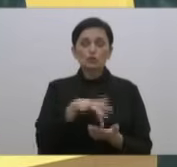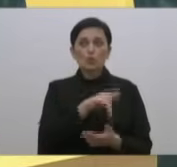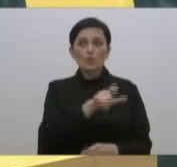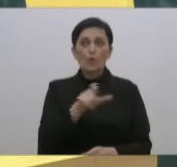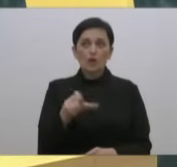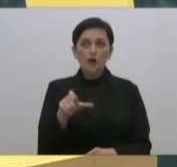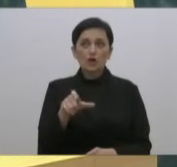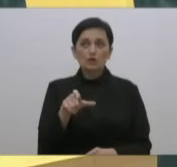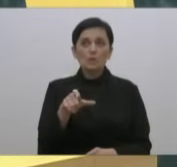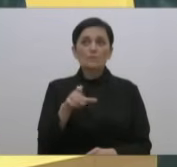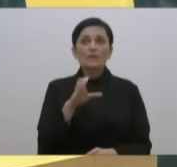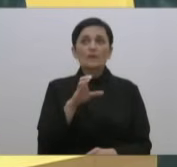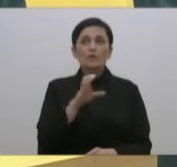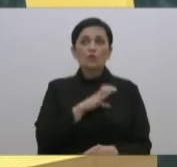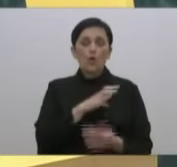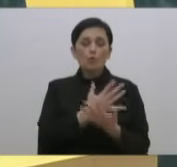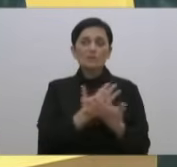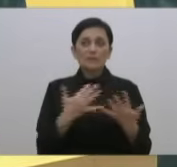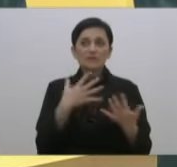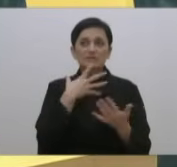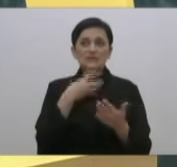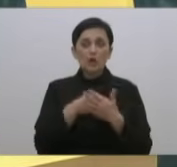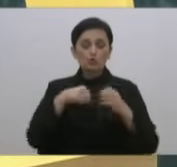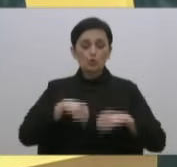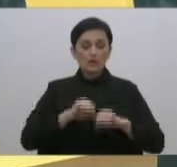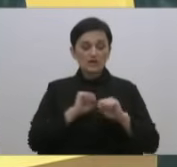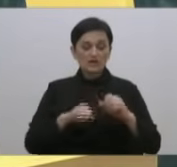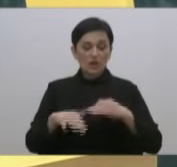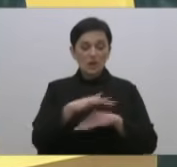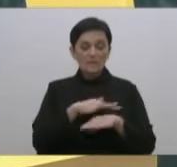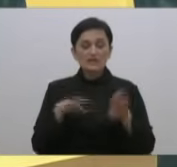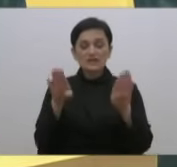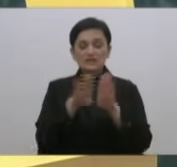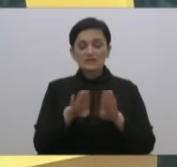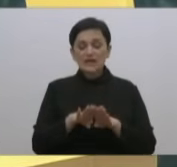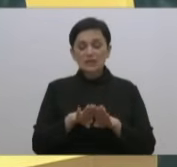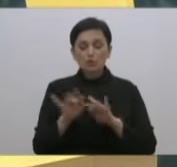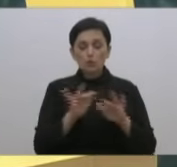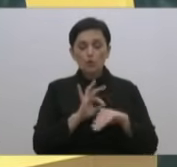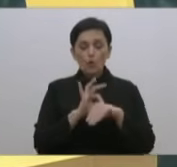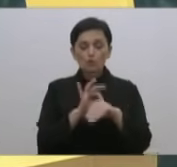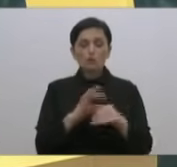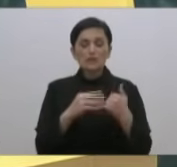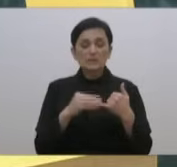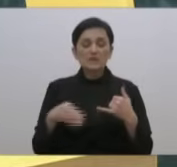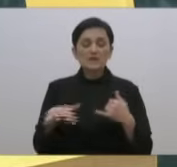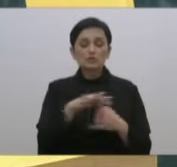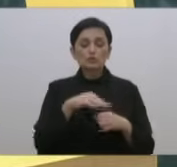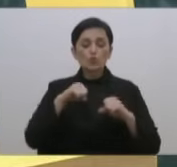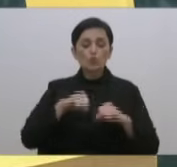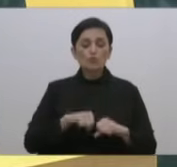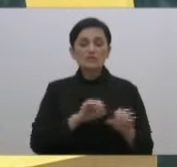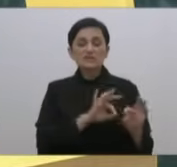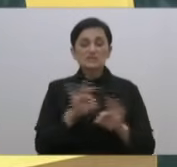რომელთაც სარგებლობს ჩვენ თითოეული მოქალაქე, უძრავი ქონების საკუთრების უფლების დაცვის სფეროში სათანადო ღონისძიების გატარებას, მათ შორის მიწის ნაკვეთებზე